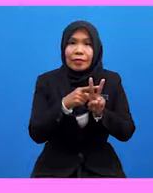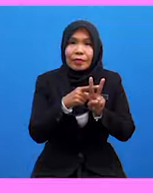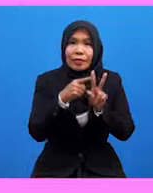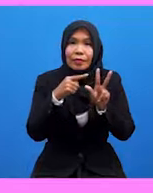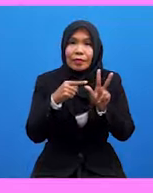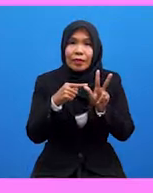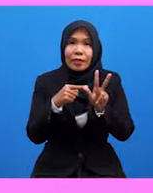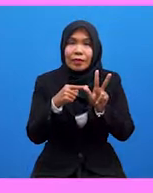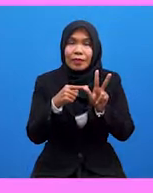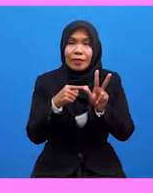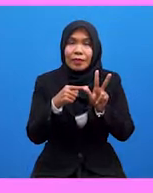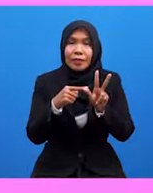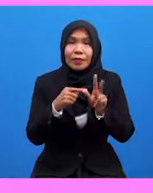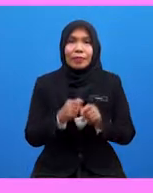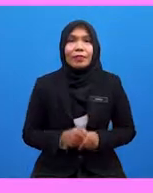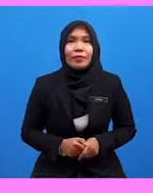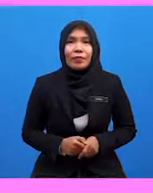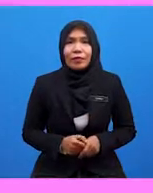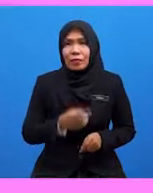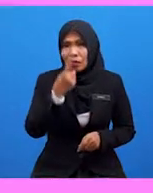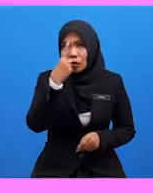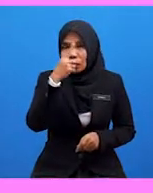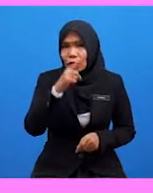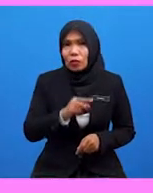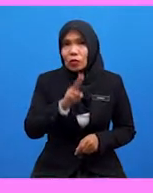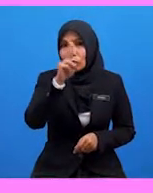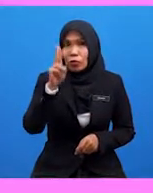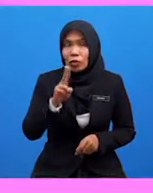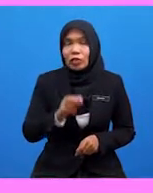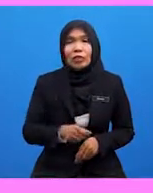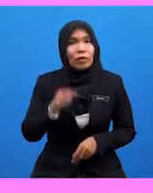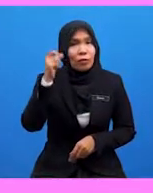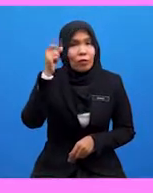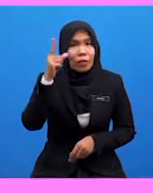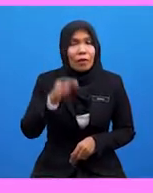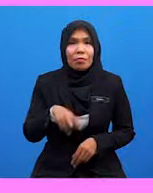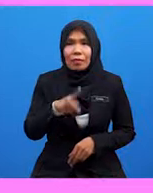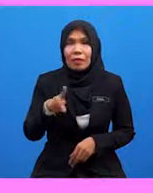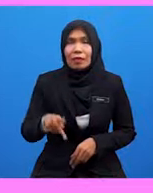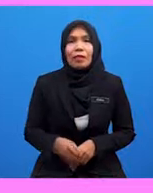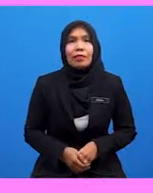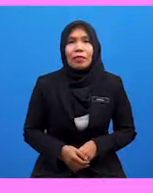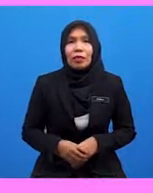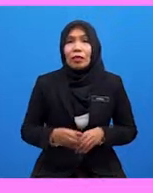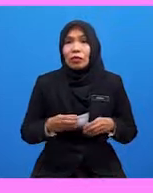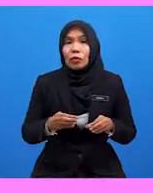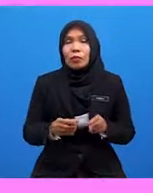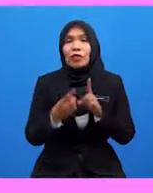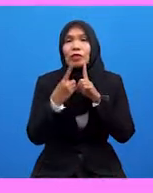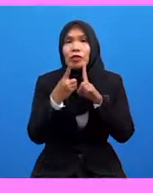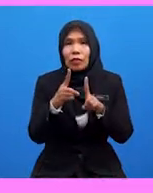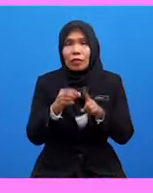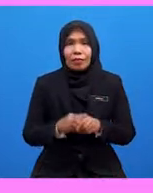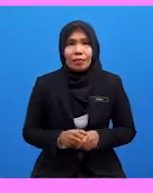hubung pancangan keterangan. Untuk menguji kefahaman pelajar, cuba jawab soalan struktur berkenaan